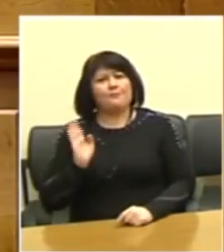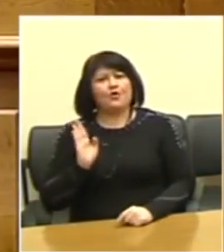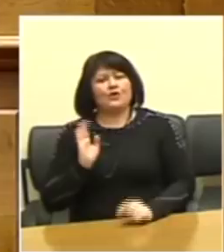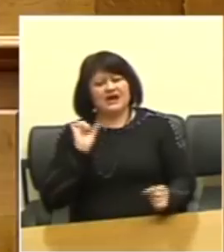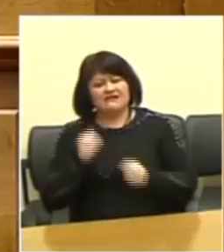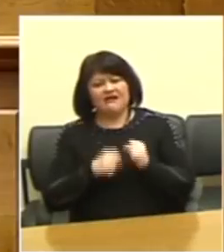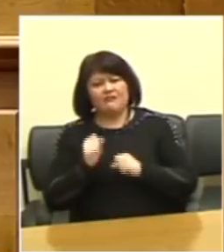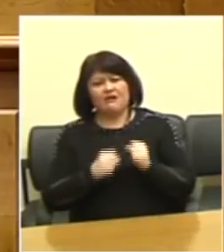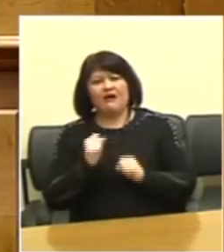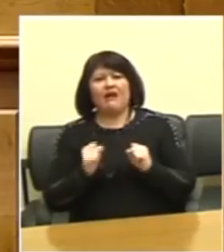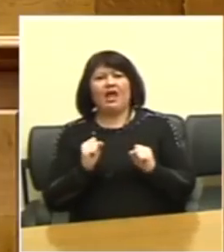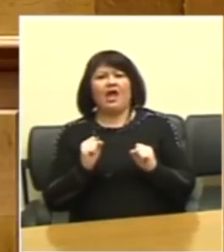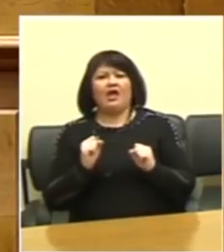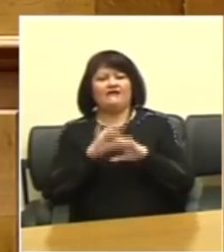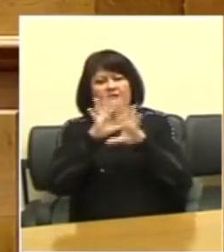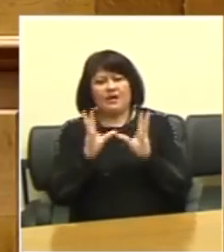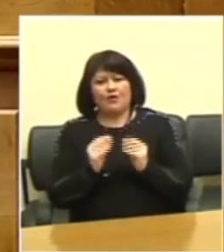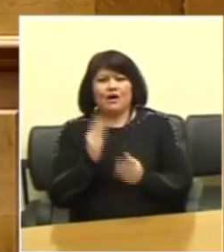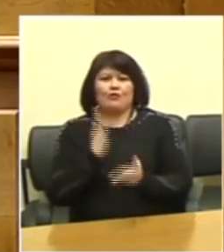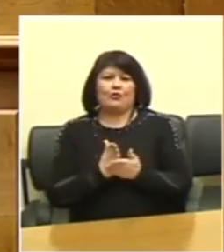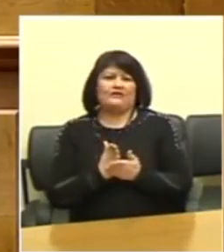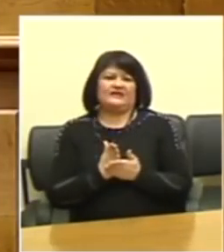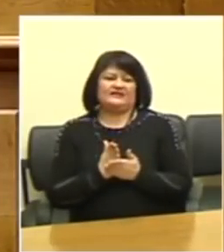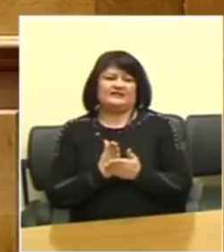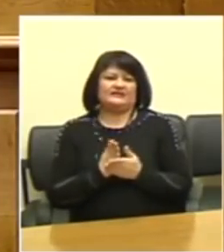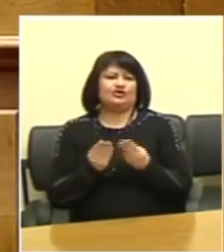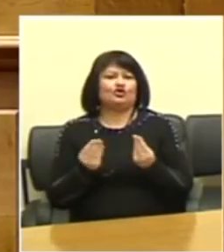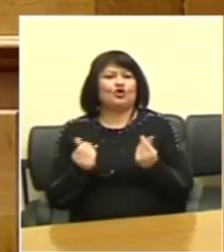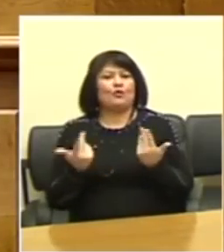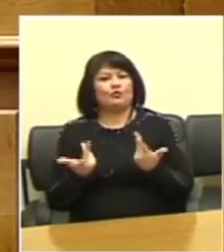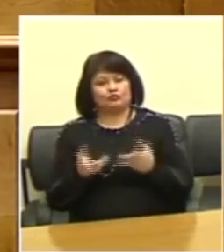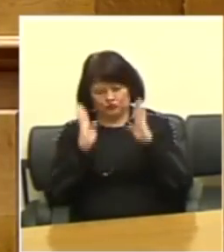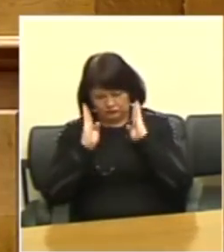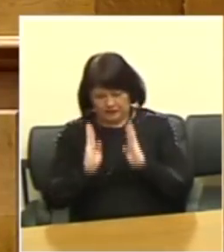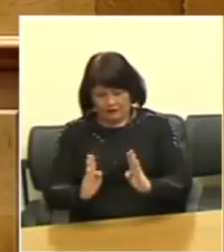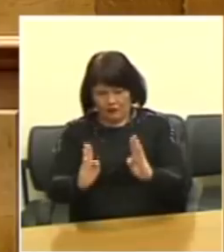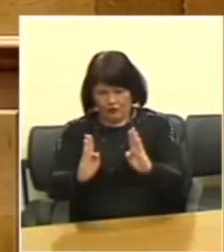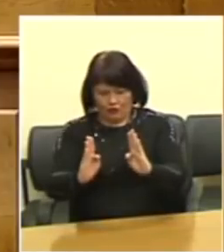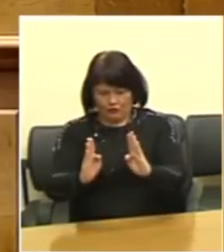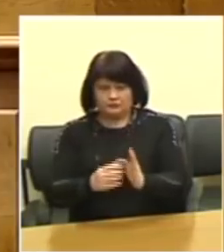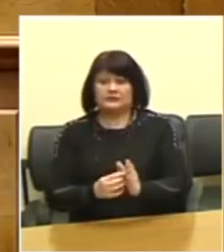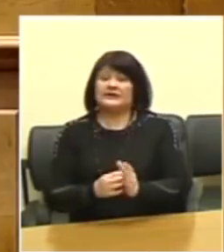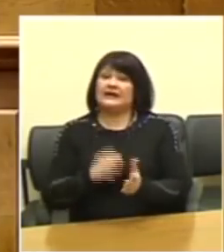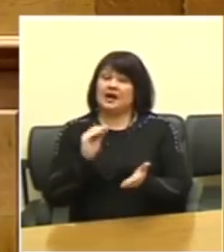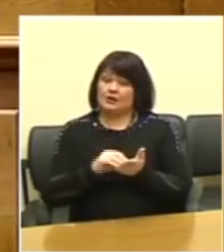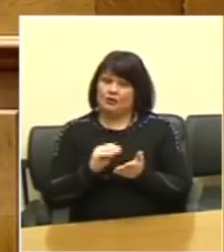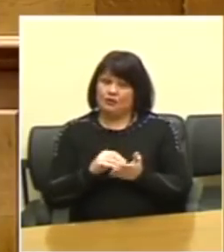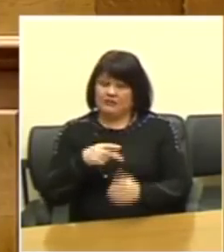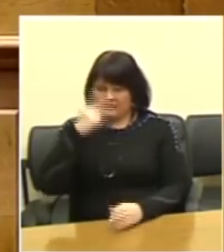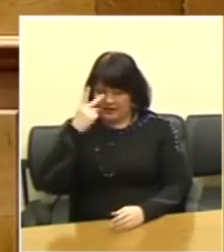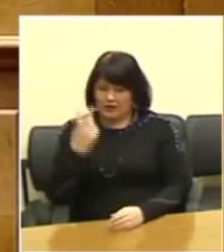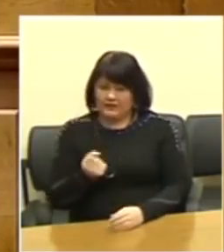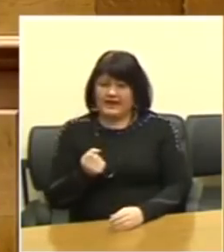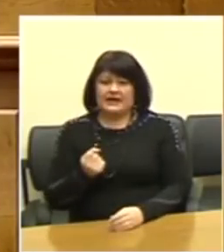παλεύει με όλες τις μορφές πάλης που ο ίδιος επιλέγει σε μια τέτοια κατεύθυνση, και επίσης έχει το